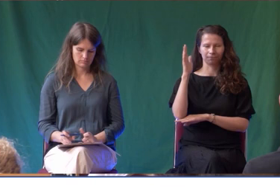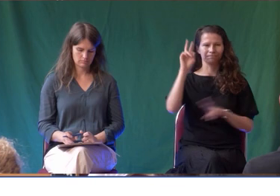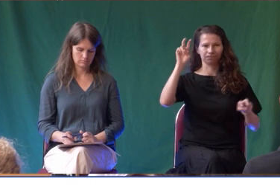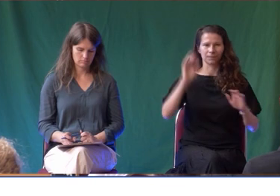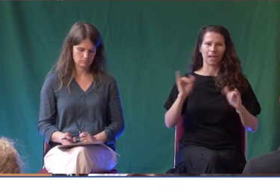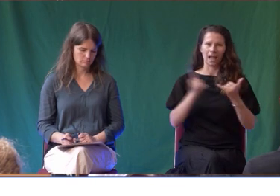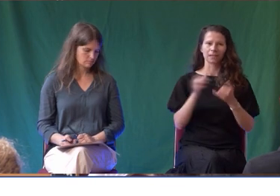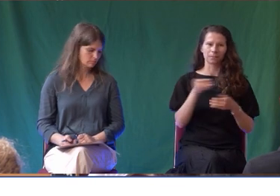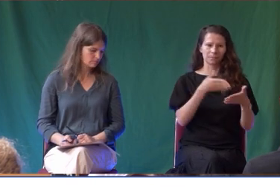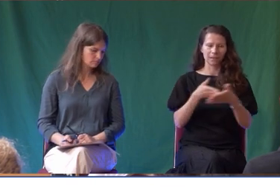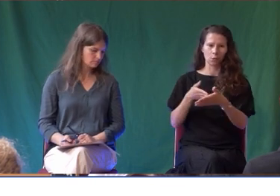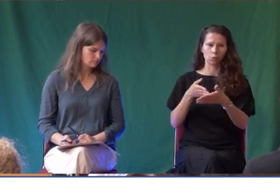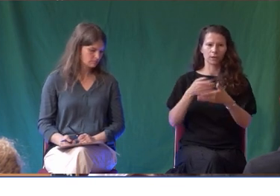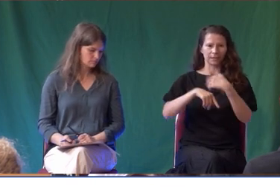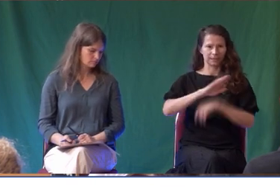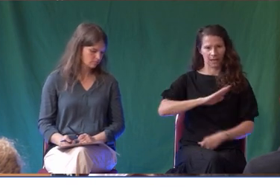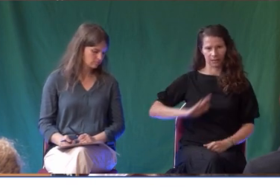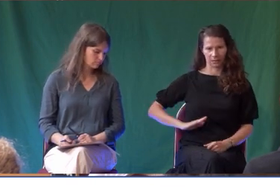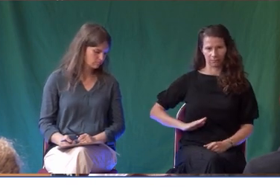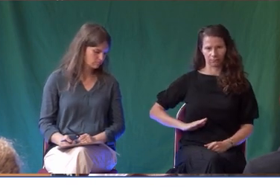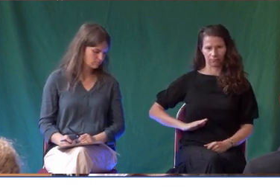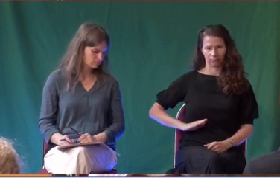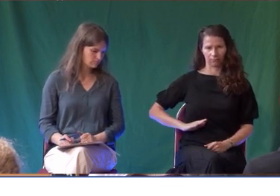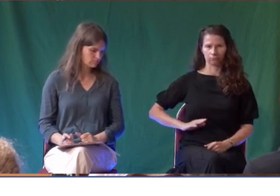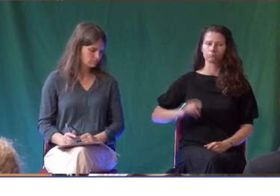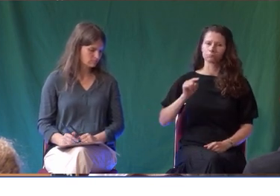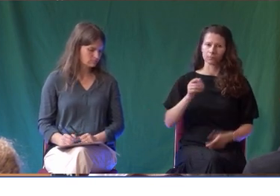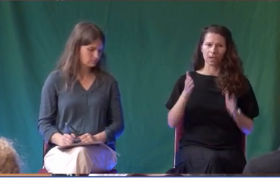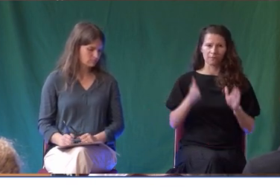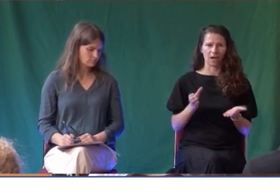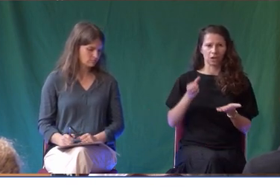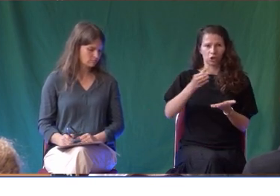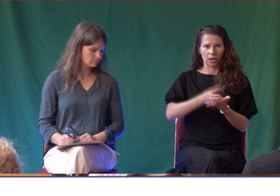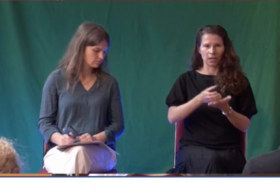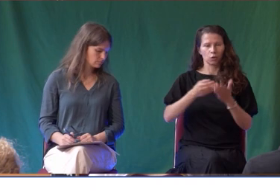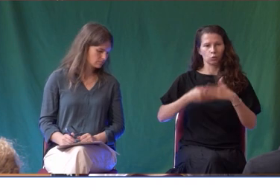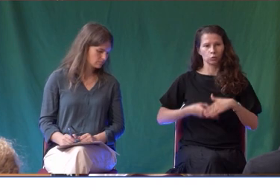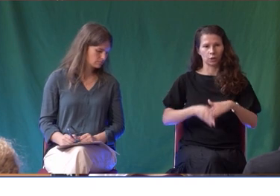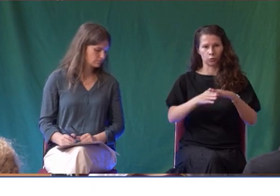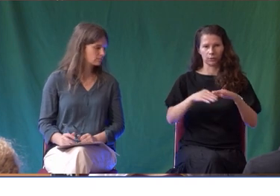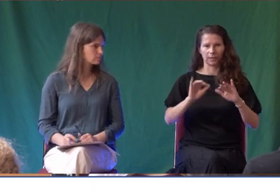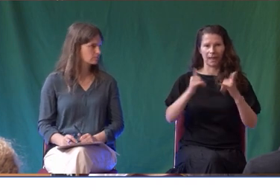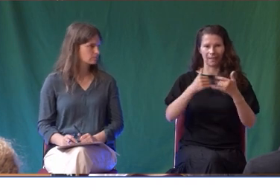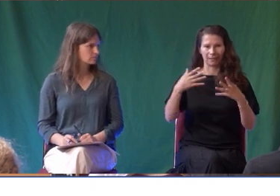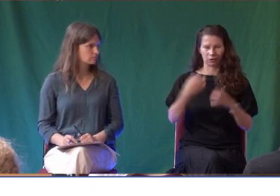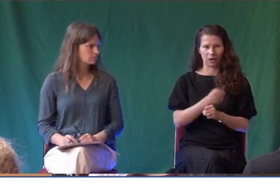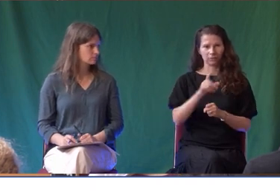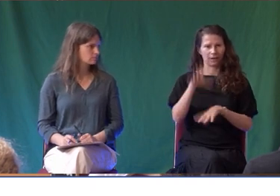mit Behinderung in Sachsen Erfahrung aus der Fachstelle unterstützte Elternschaft